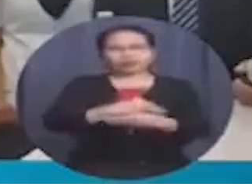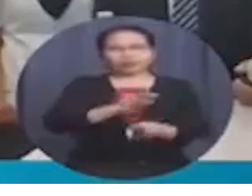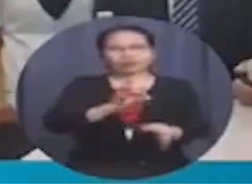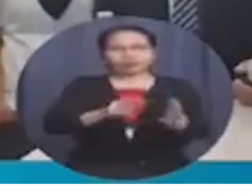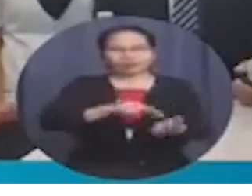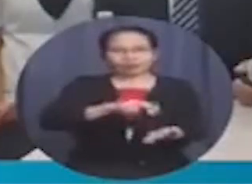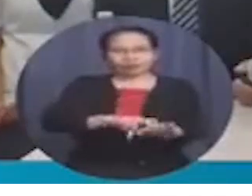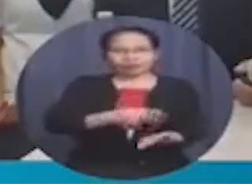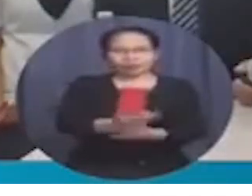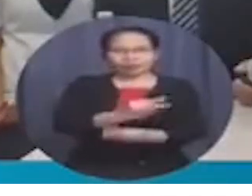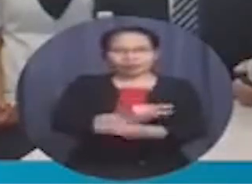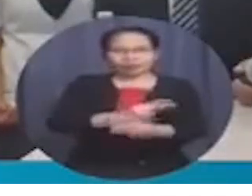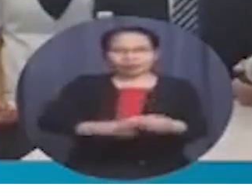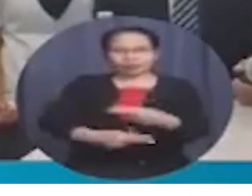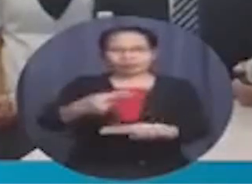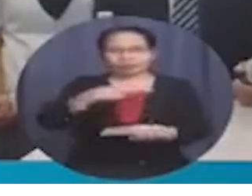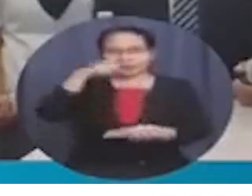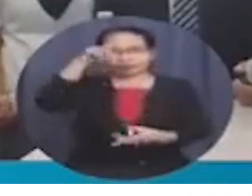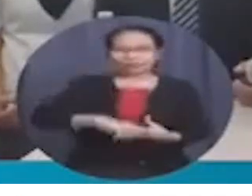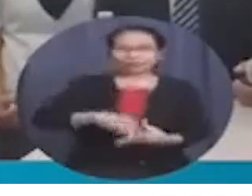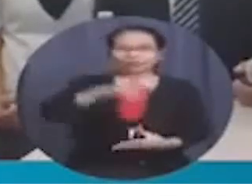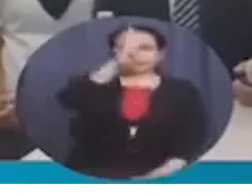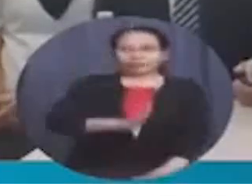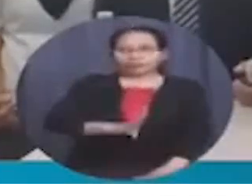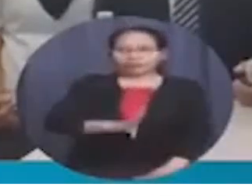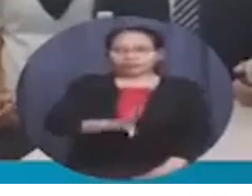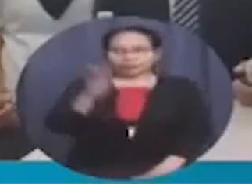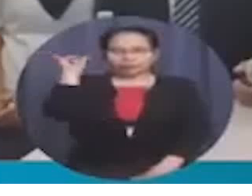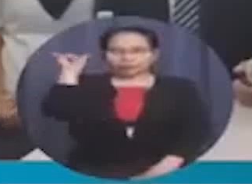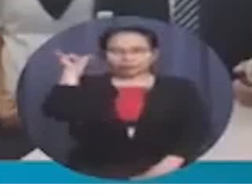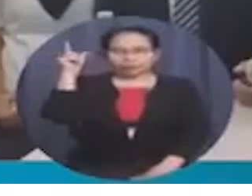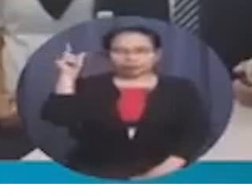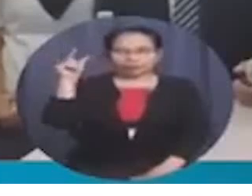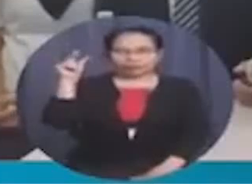lumuhod ka sa ginawa ng kamay, hindi ka naniniwala sa Diyos. Pakinggan nyo